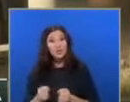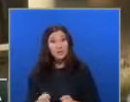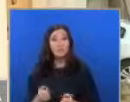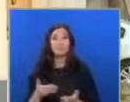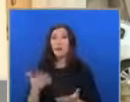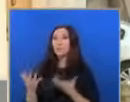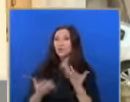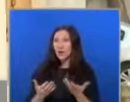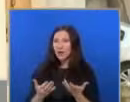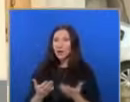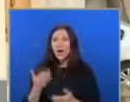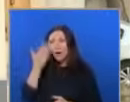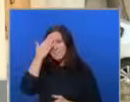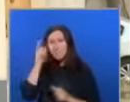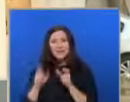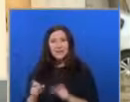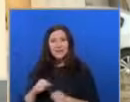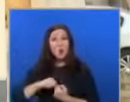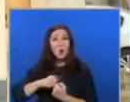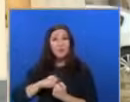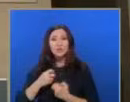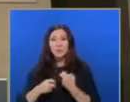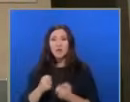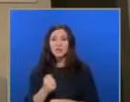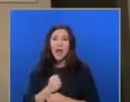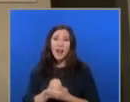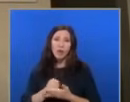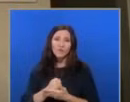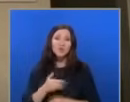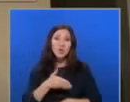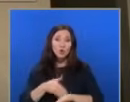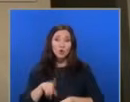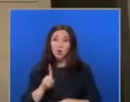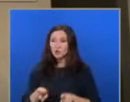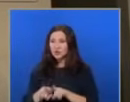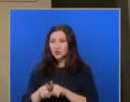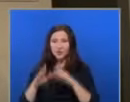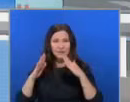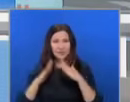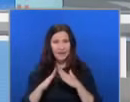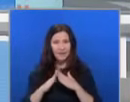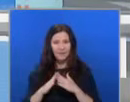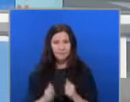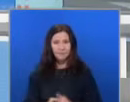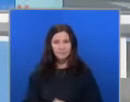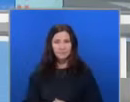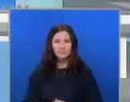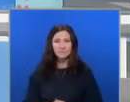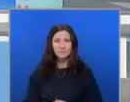от пожара, пациентите с ортопедични проблеми ще се лекуват в хирургичното отделение, което се намира в същата сграда.